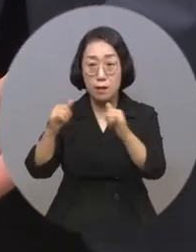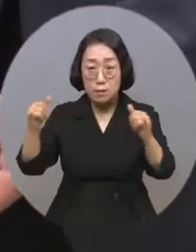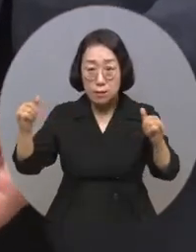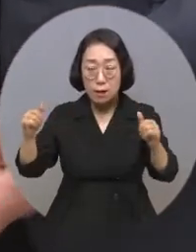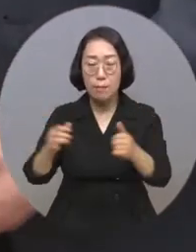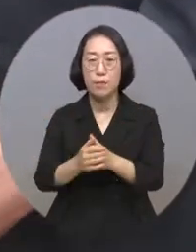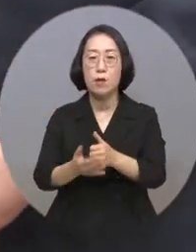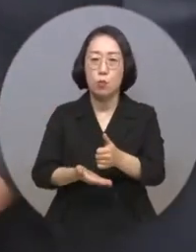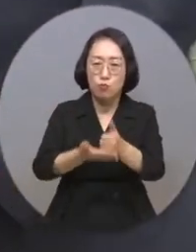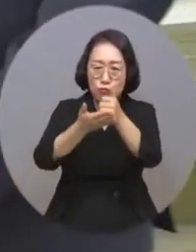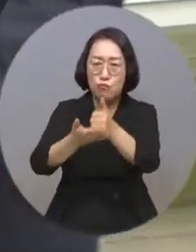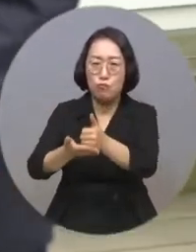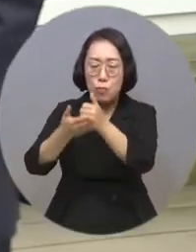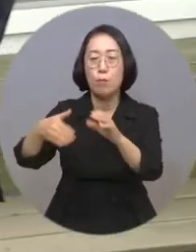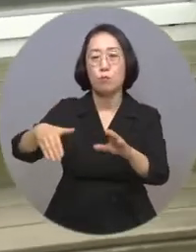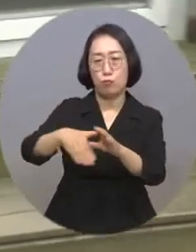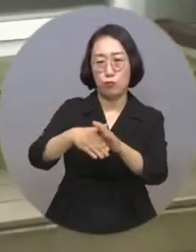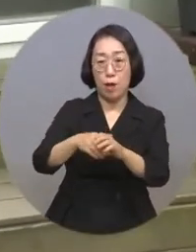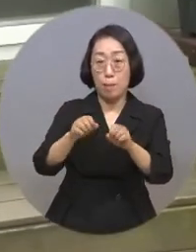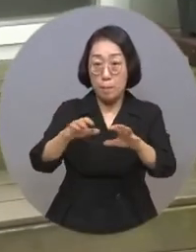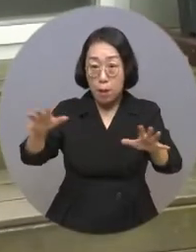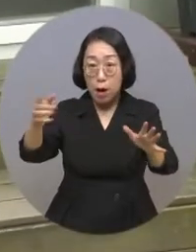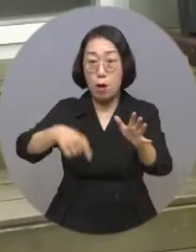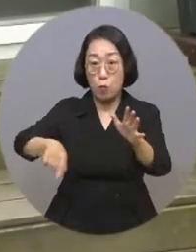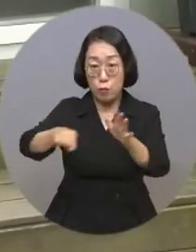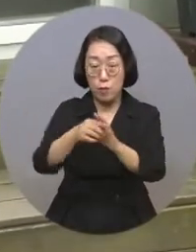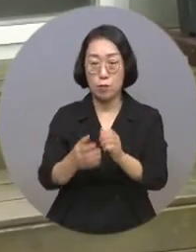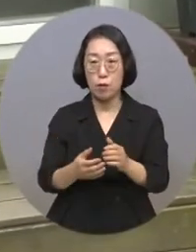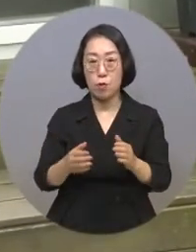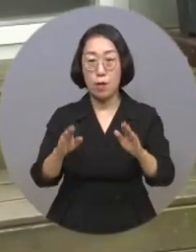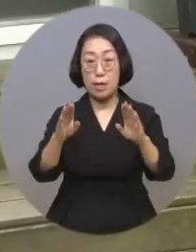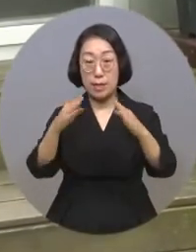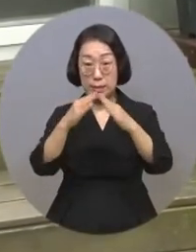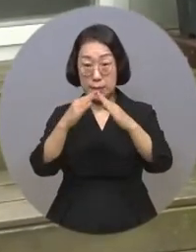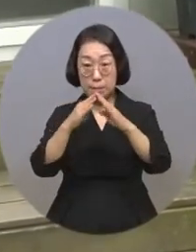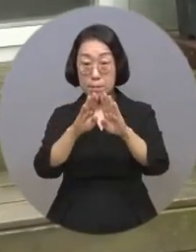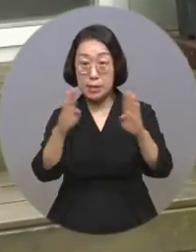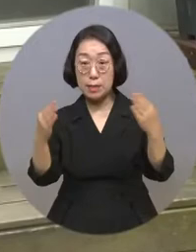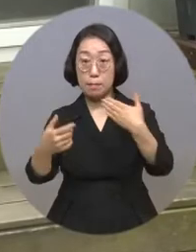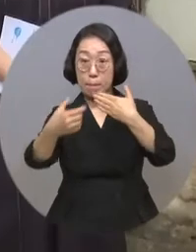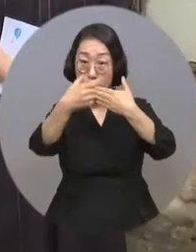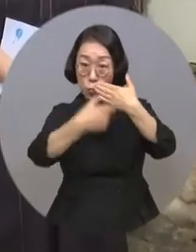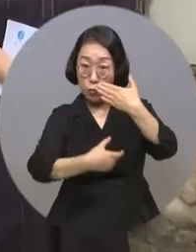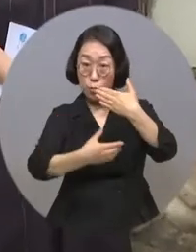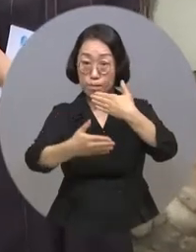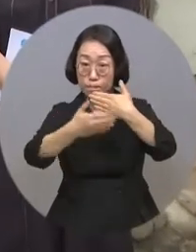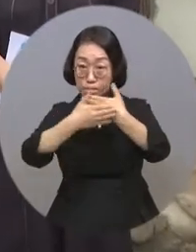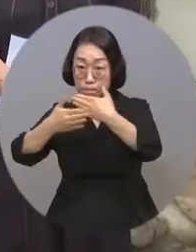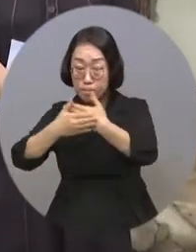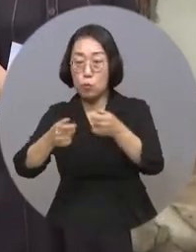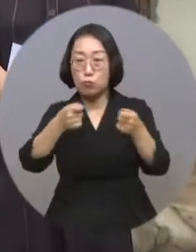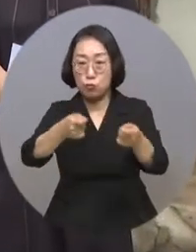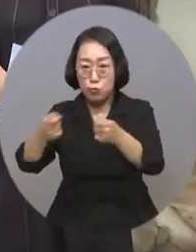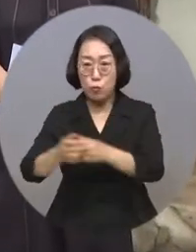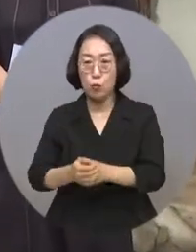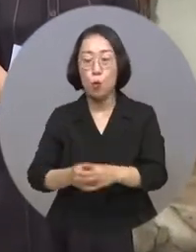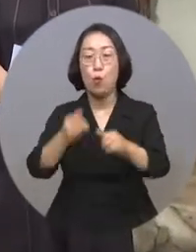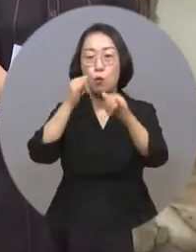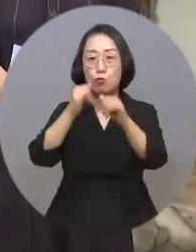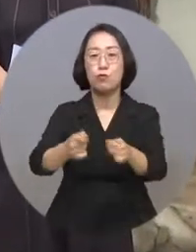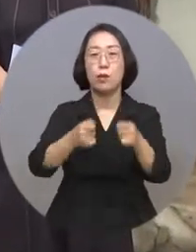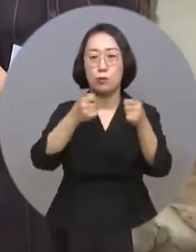문화를 확산시키고자 국가유공자 명패 달아드리기 행사와 함께 6.25 전사자 훈장